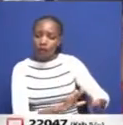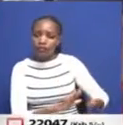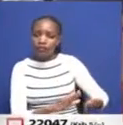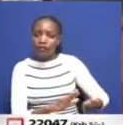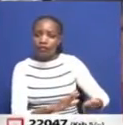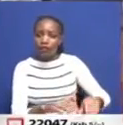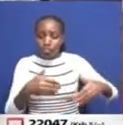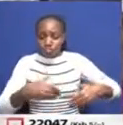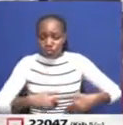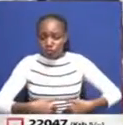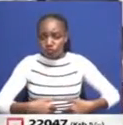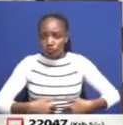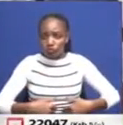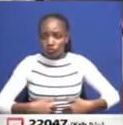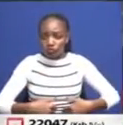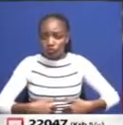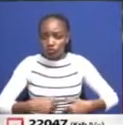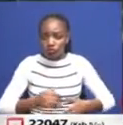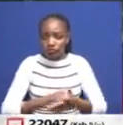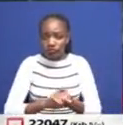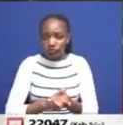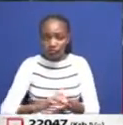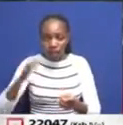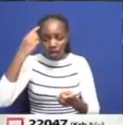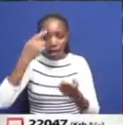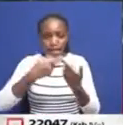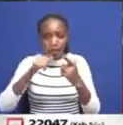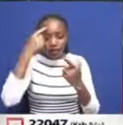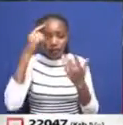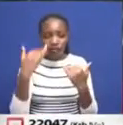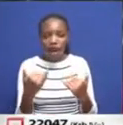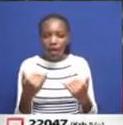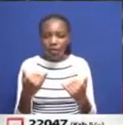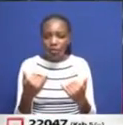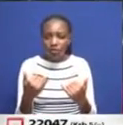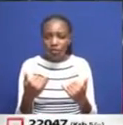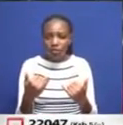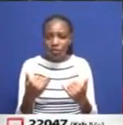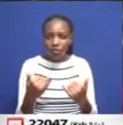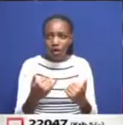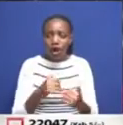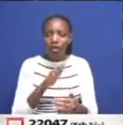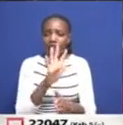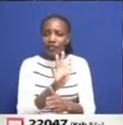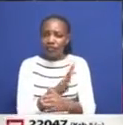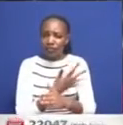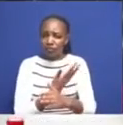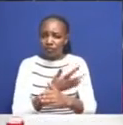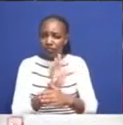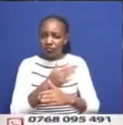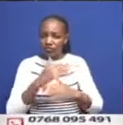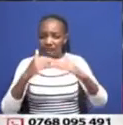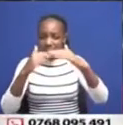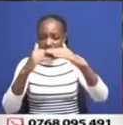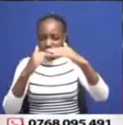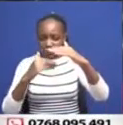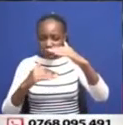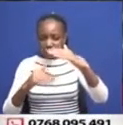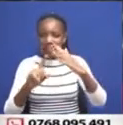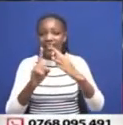muziki. Lakini kwa sasa vile naona muziki unaenda ukididimia kuanzia mwaka